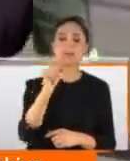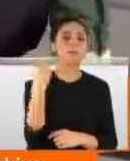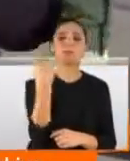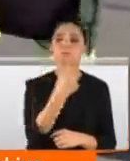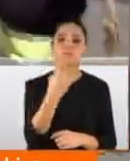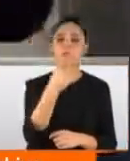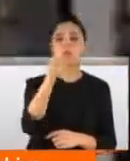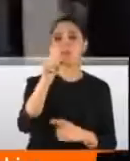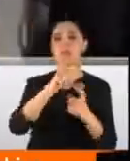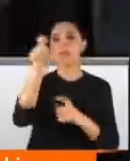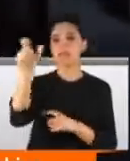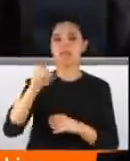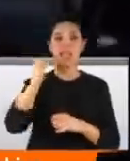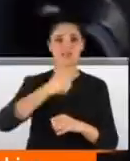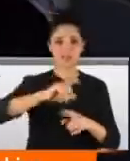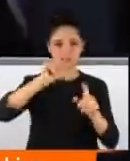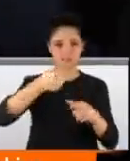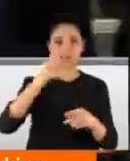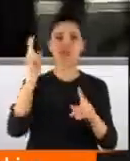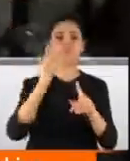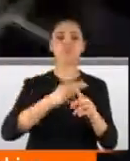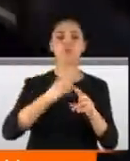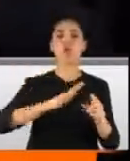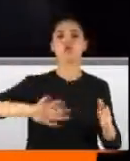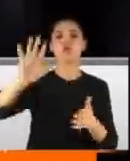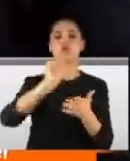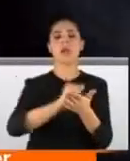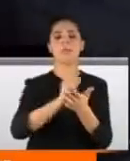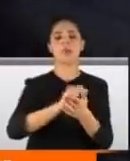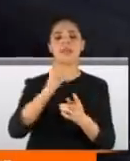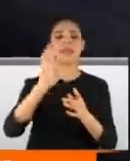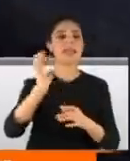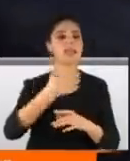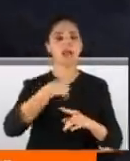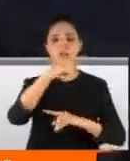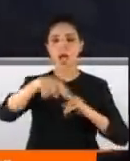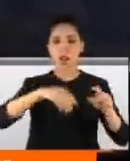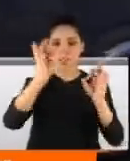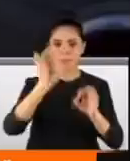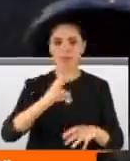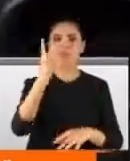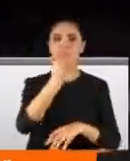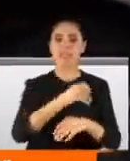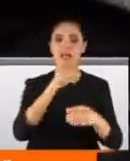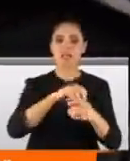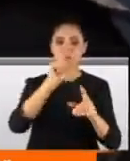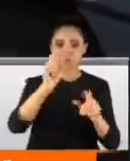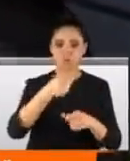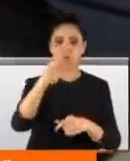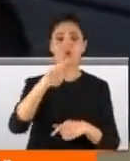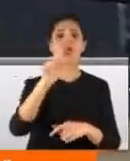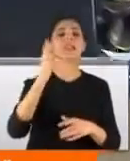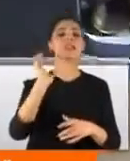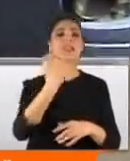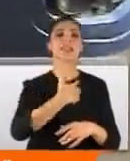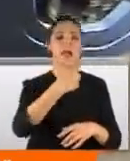aitti? Sinan Bey o çantayı bulur bulmaz hemen sosyal medyadan sahibini aramaya başladı ve 2 saat içinde sahibine ulaştı ve o çantayı